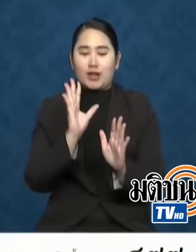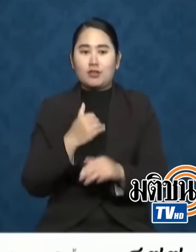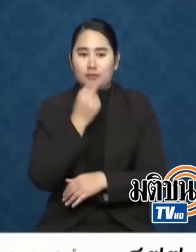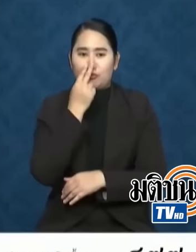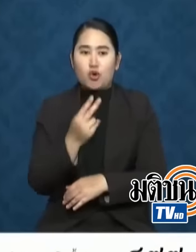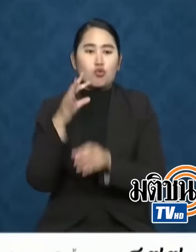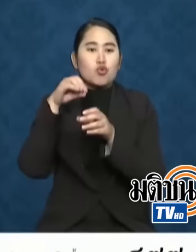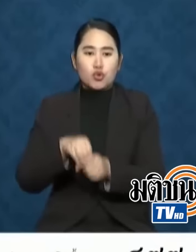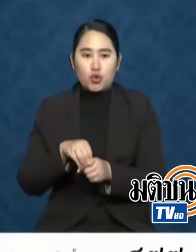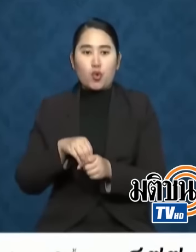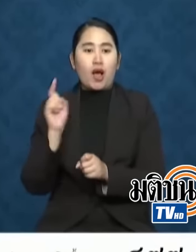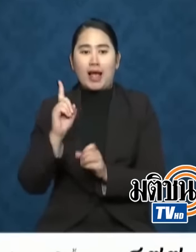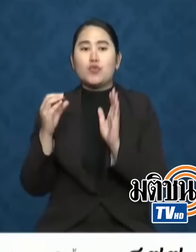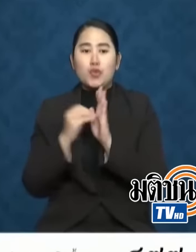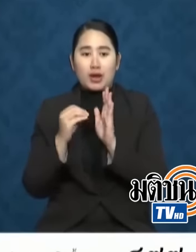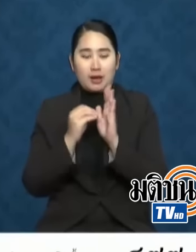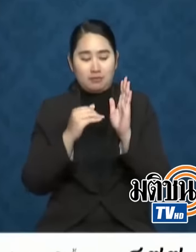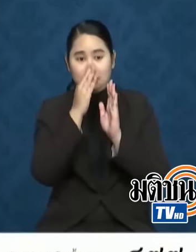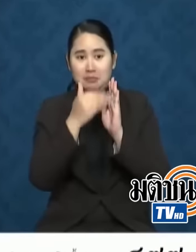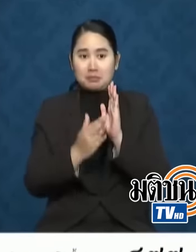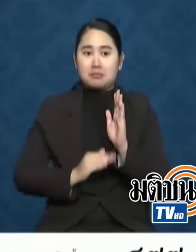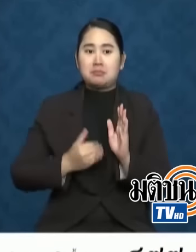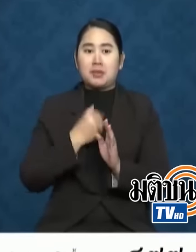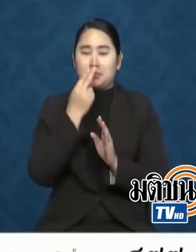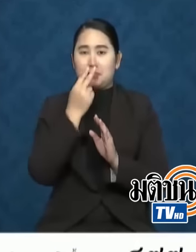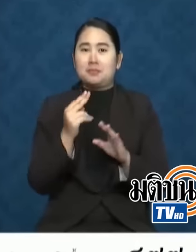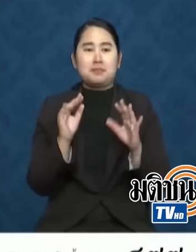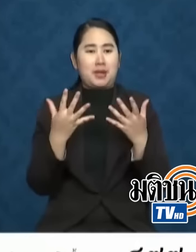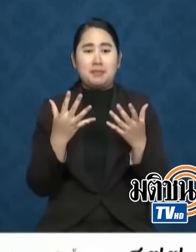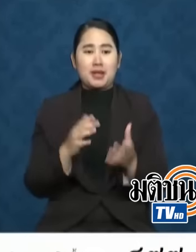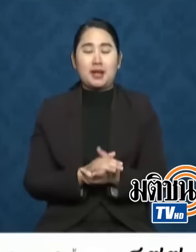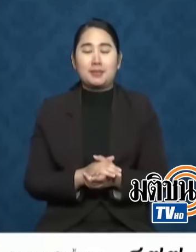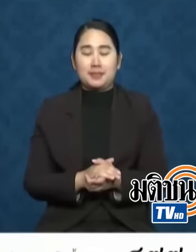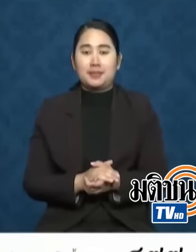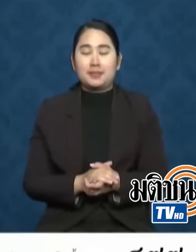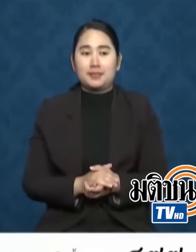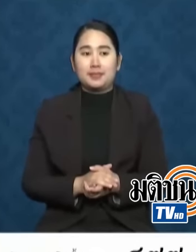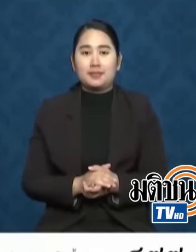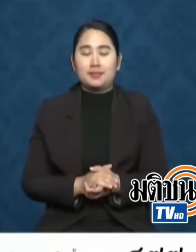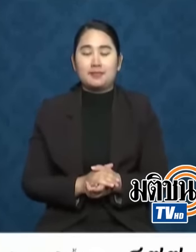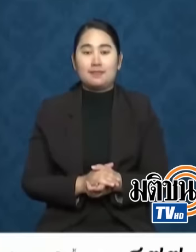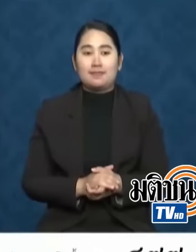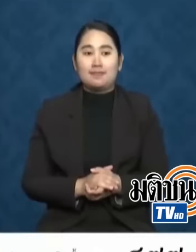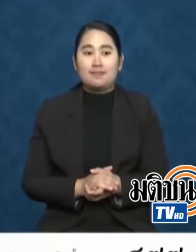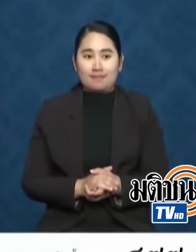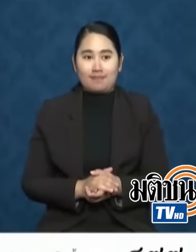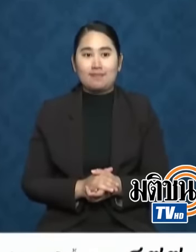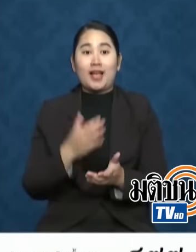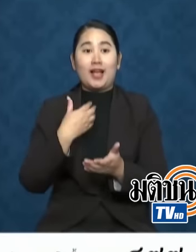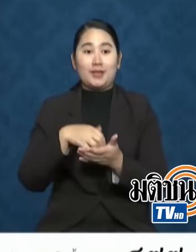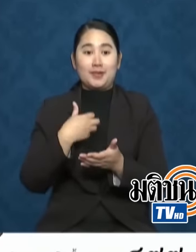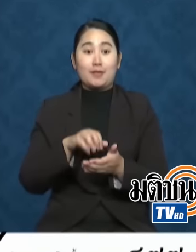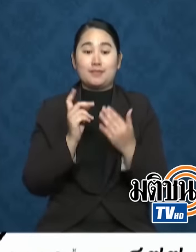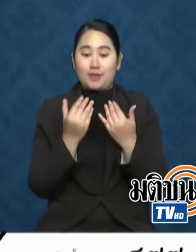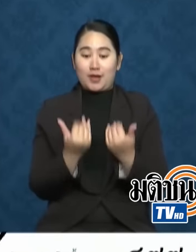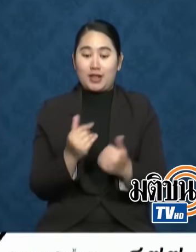กอยู่ที่ส่วนกลางมันไม่ได้กระจายไปคนที่รู้จักปัญหาดีที่สุดนั่นก็คือท้องถิ่นท่านประธานทราบไหมครับว่ากร